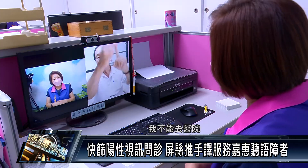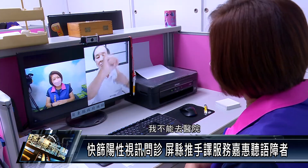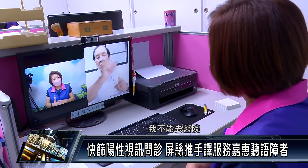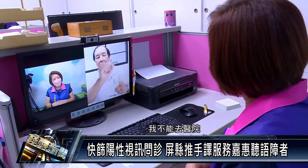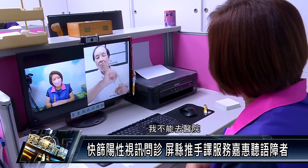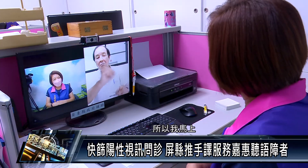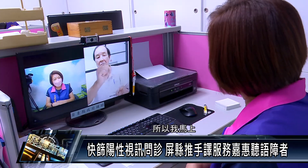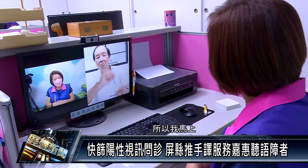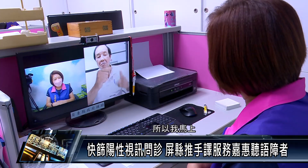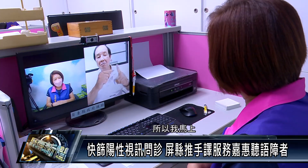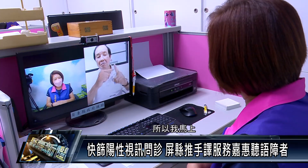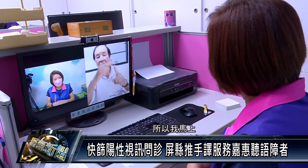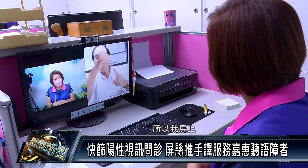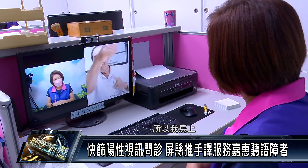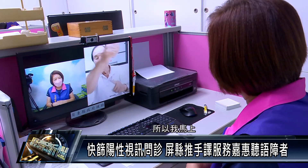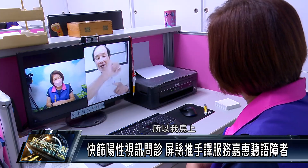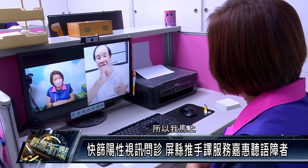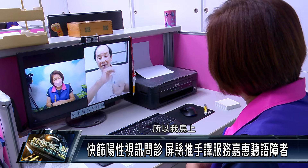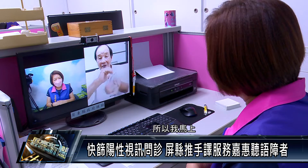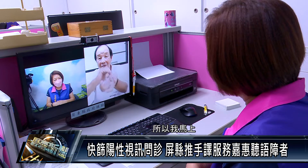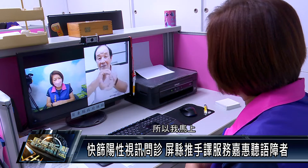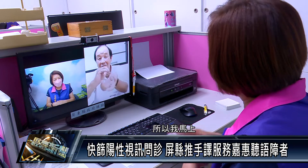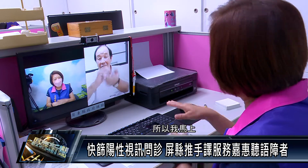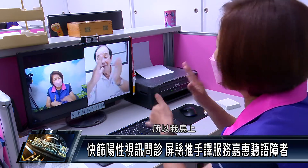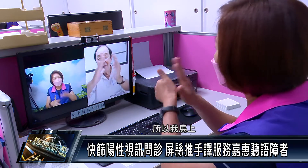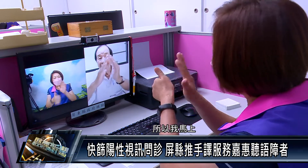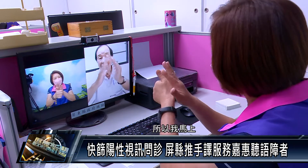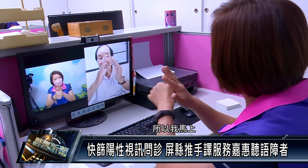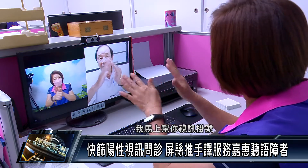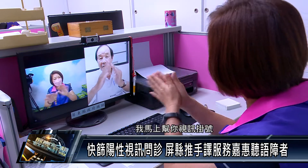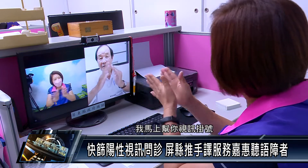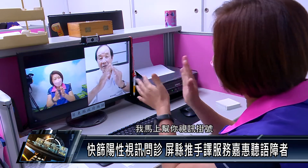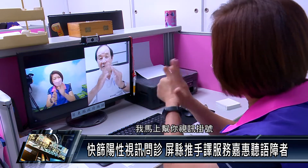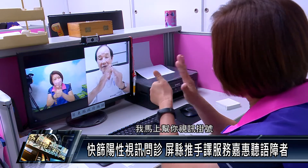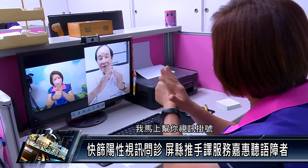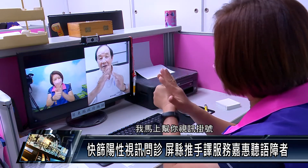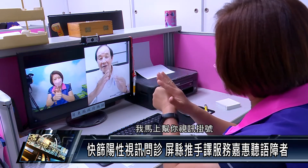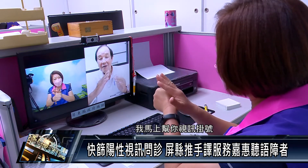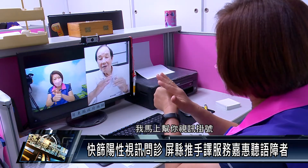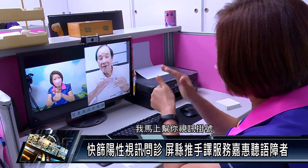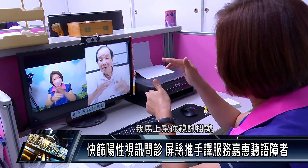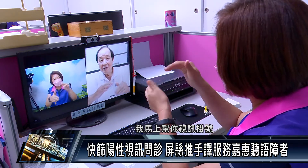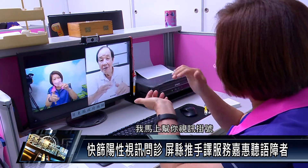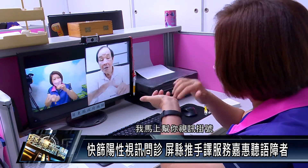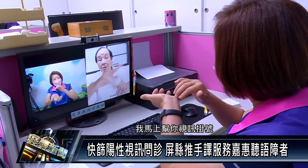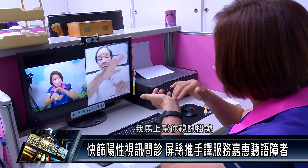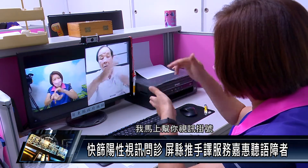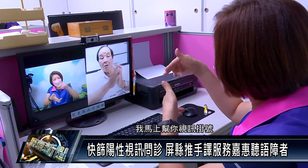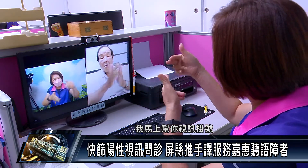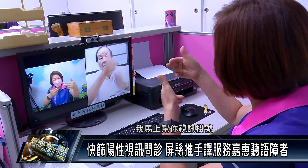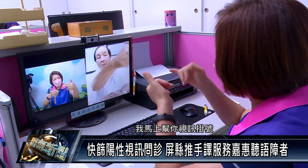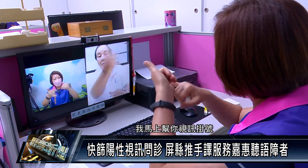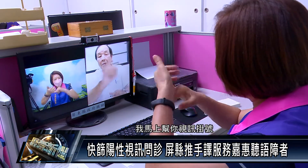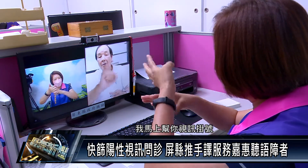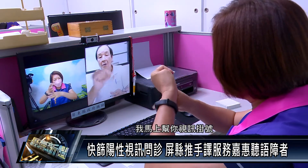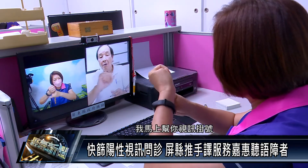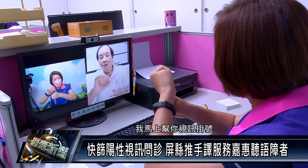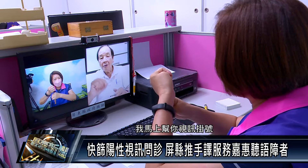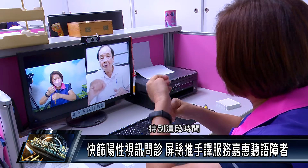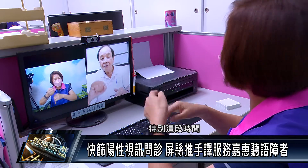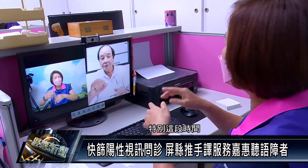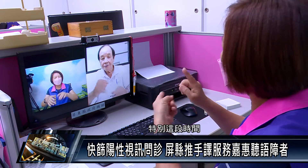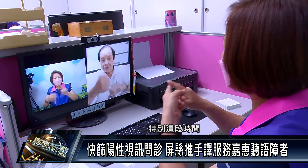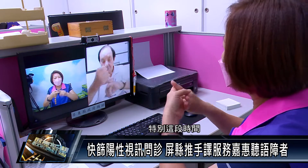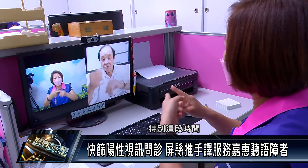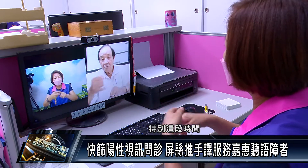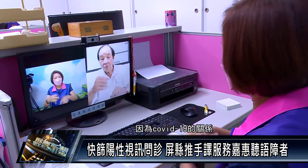我不能去医院，所以，好，我马上帮你那个。视讯挂号。 那